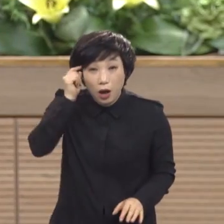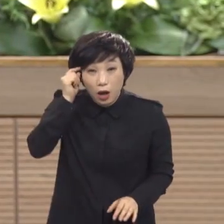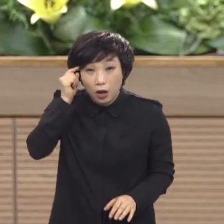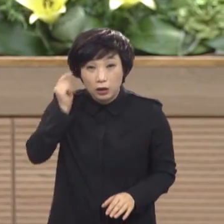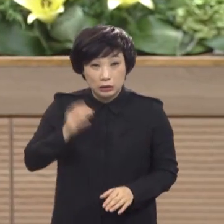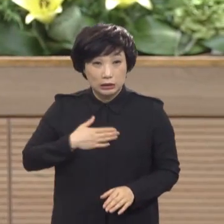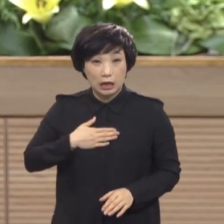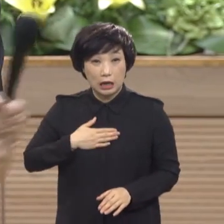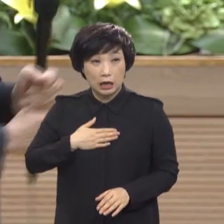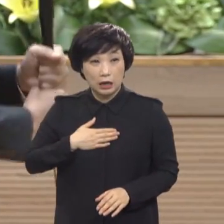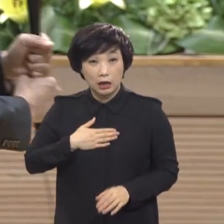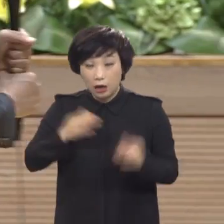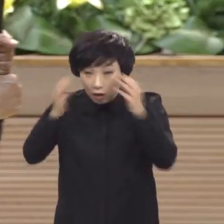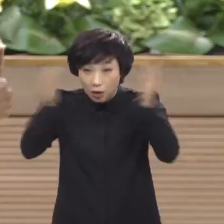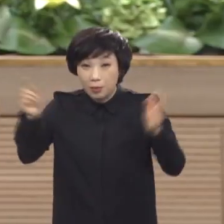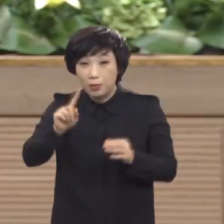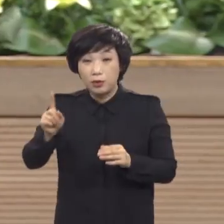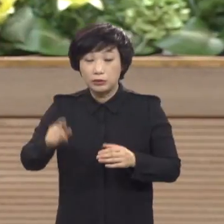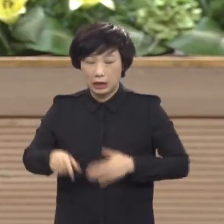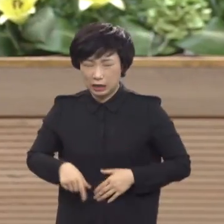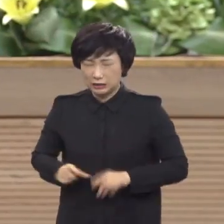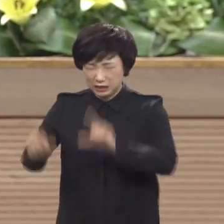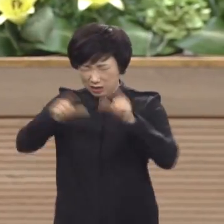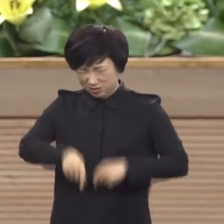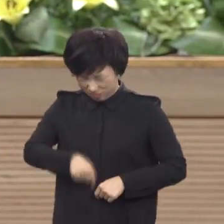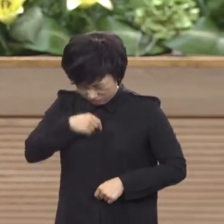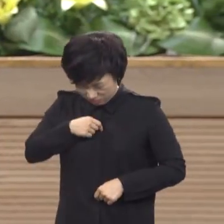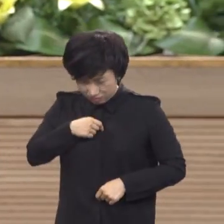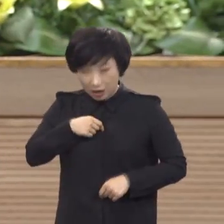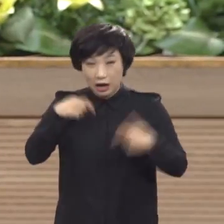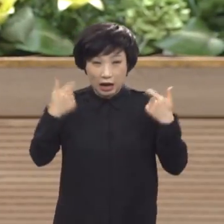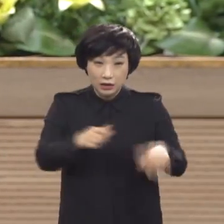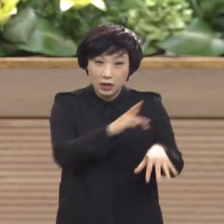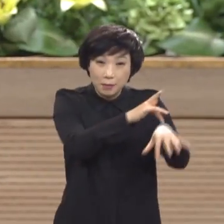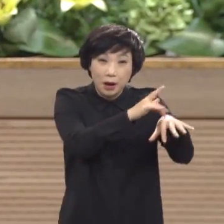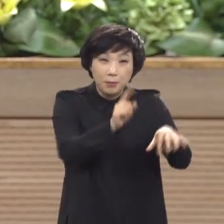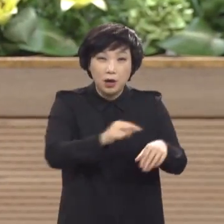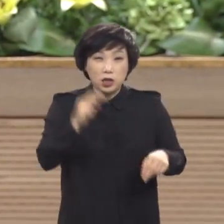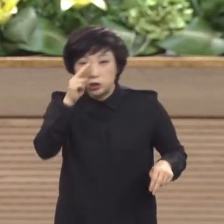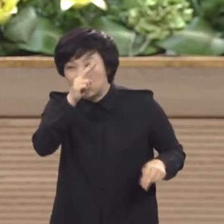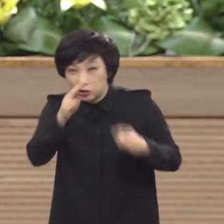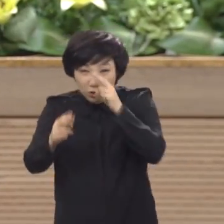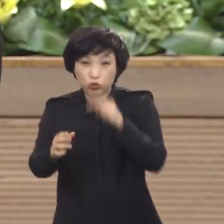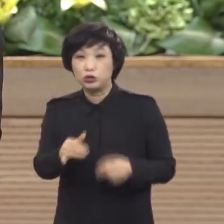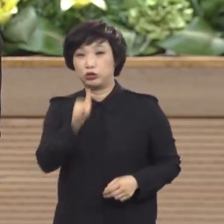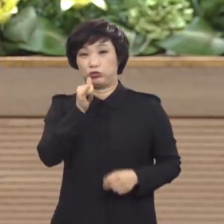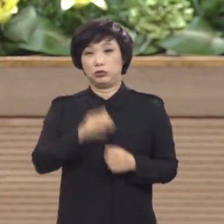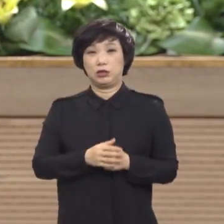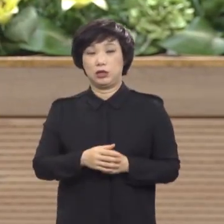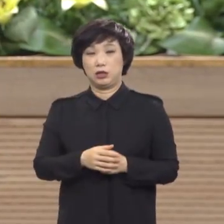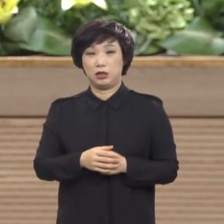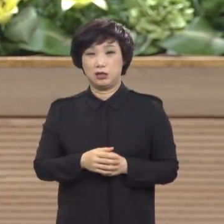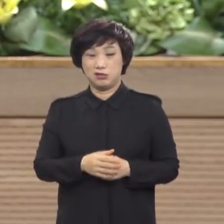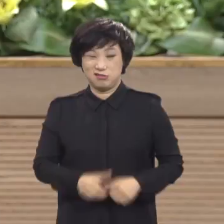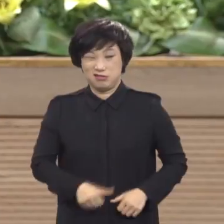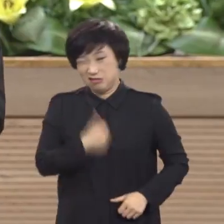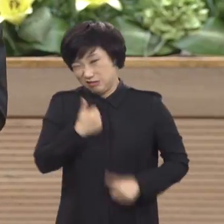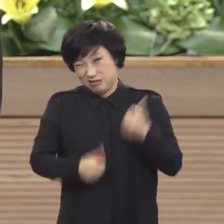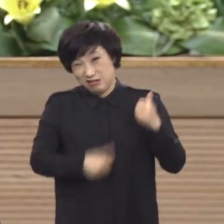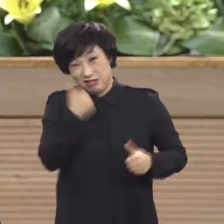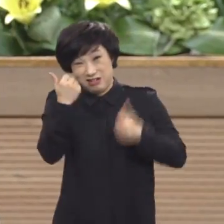의롭게 살면 마귀는 항상 무슨 일이도 시기 질투하고 분해